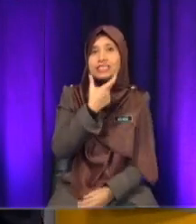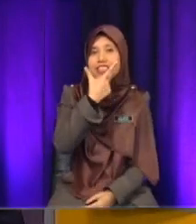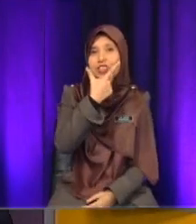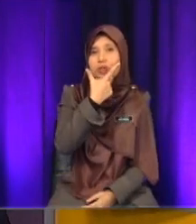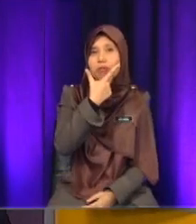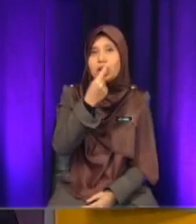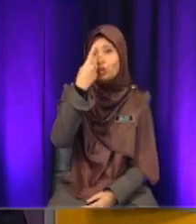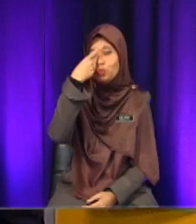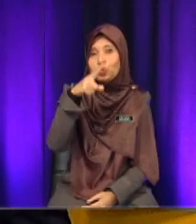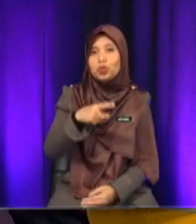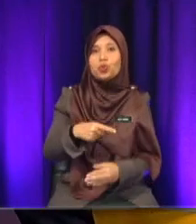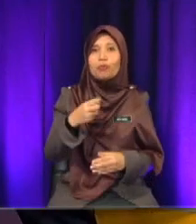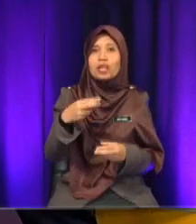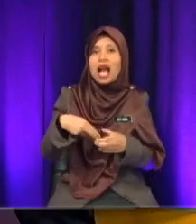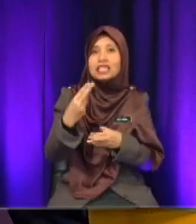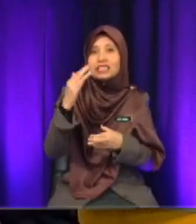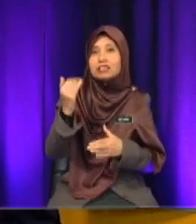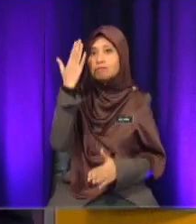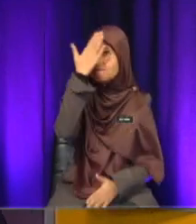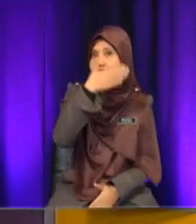hasil yang cantik